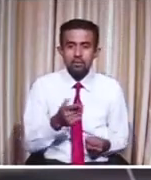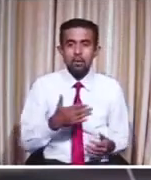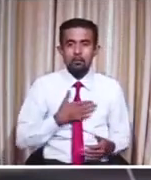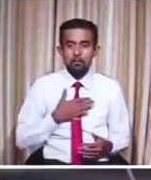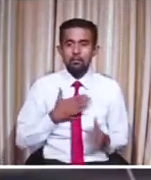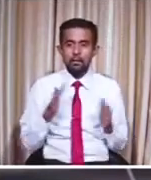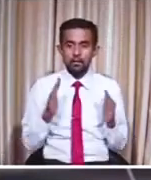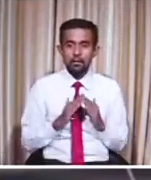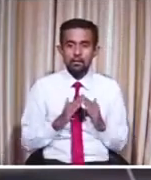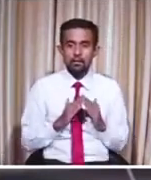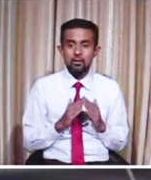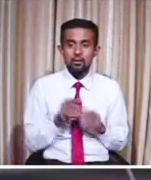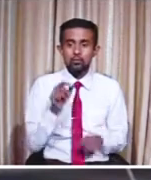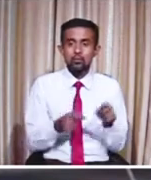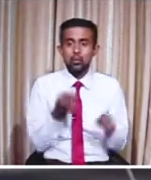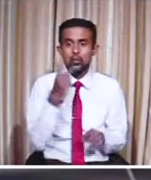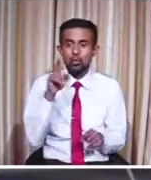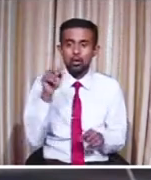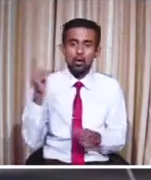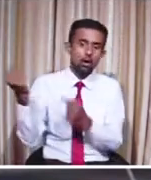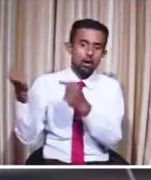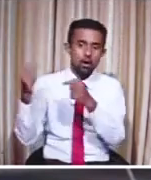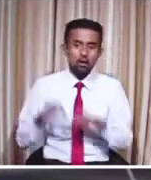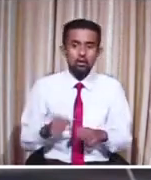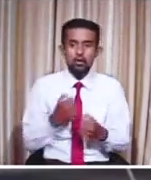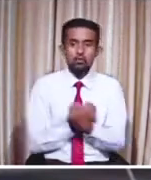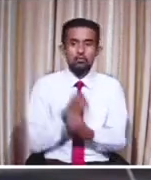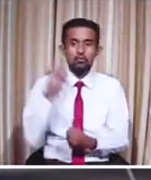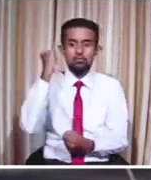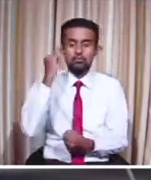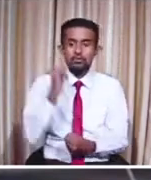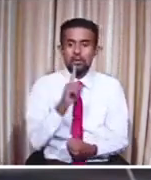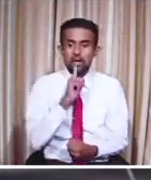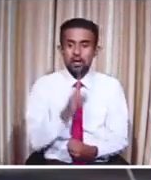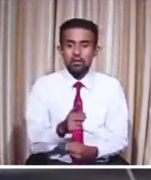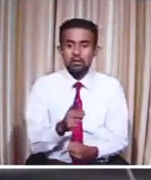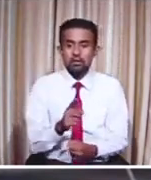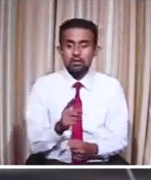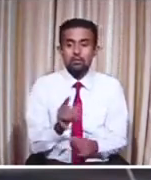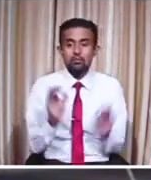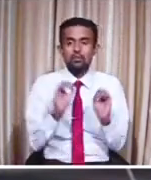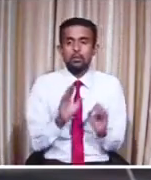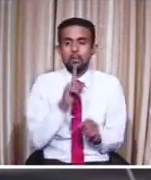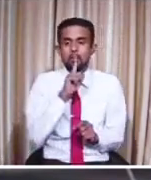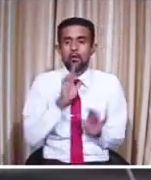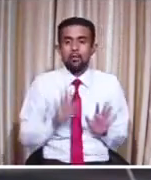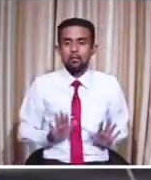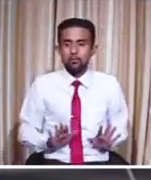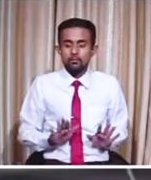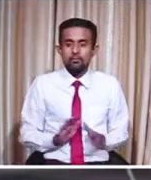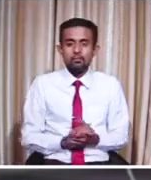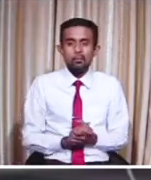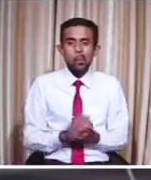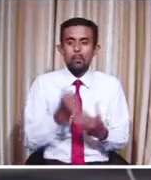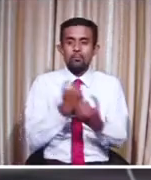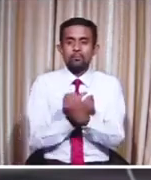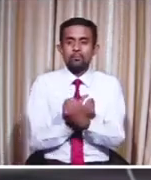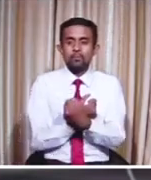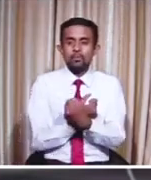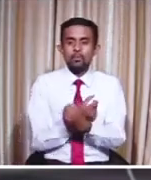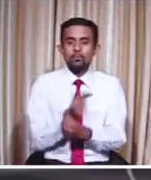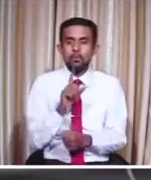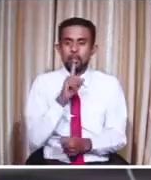ගෙදර 12 දෙනයි මුලින්ම ආවේ. පොලිස් නිලධාරීන්ට නියෝග ලැබිලා තියෙනවා මුකුත් කරන්න එපා ඔහේ ඉන්න කියලා. පොලිසිය මිනිස්සුයි ඉන්න